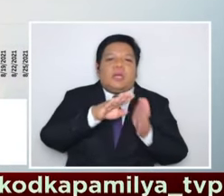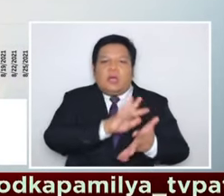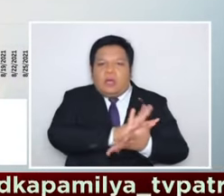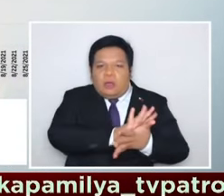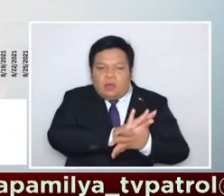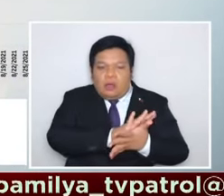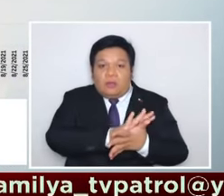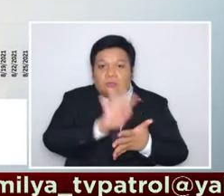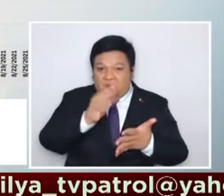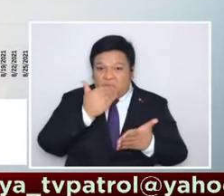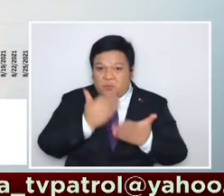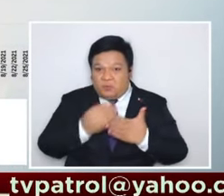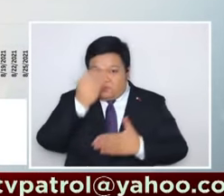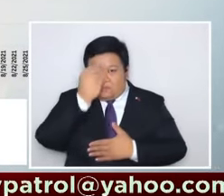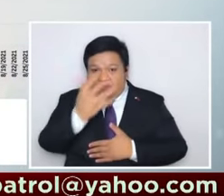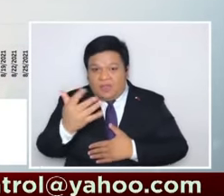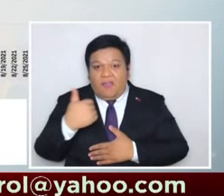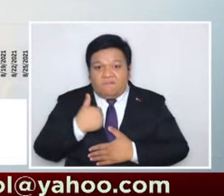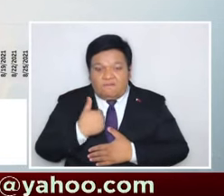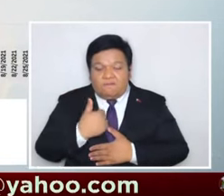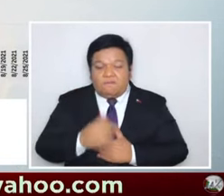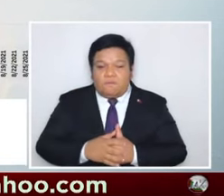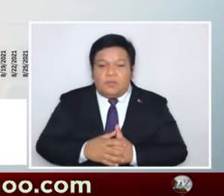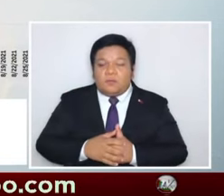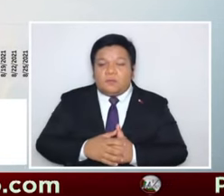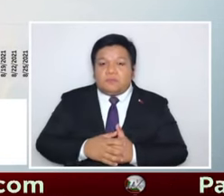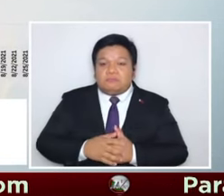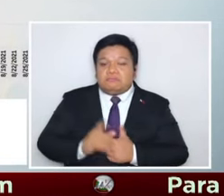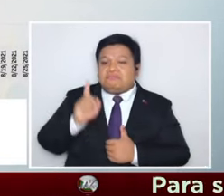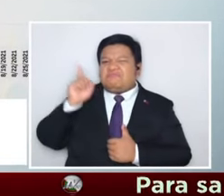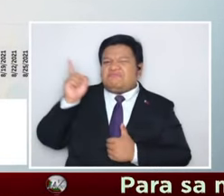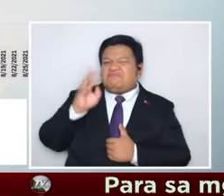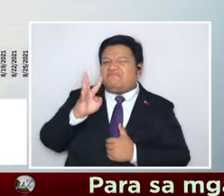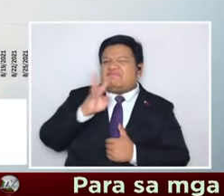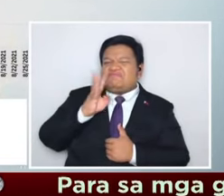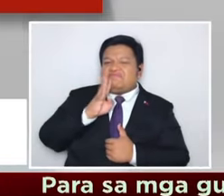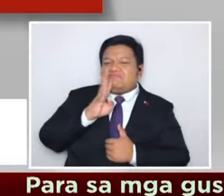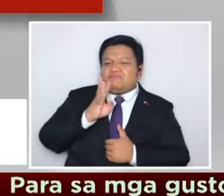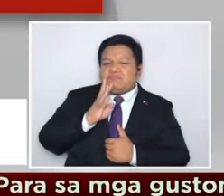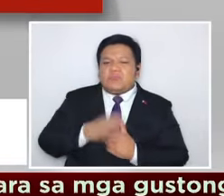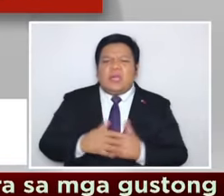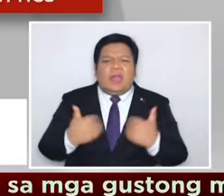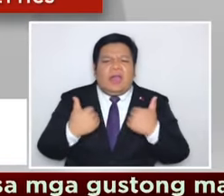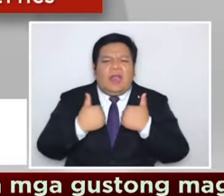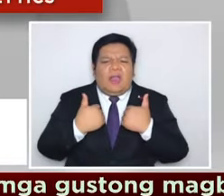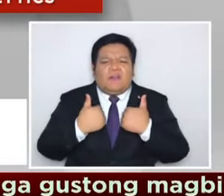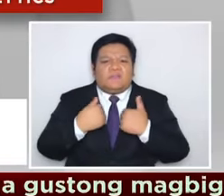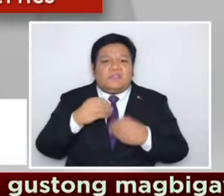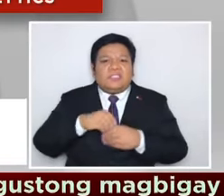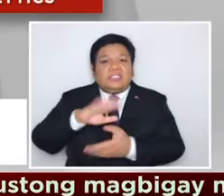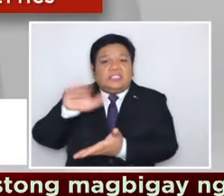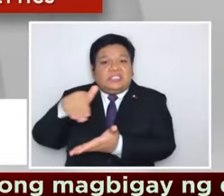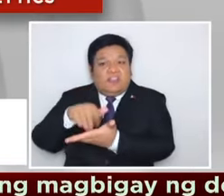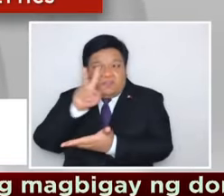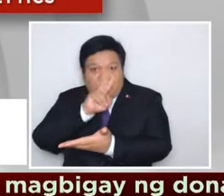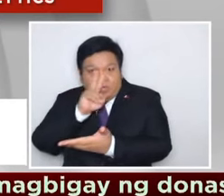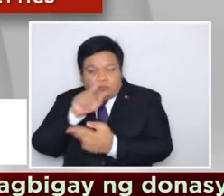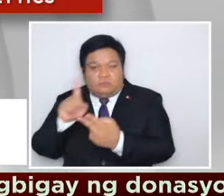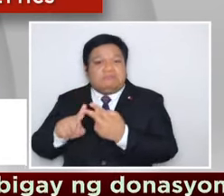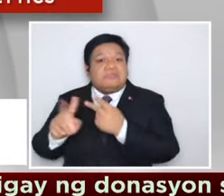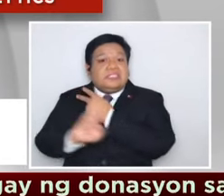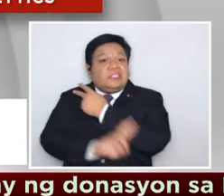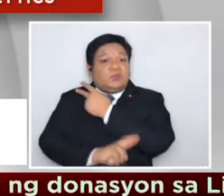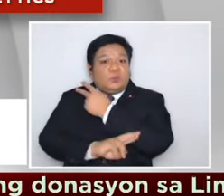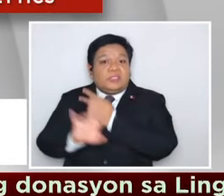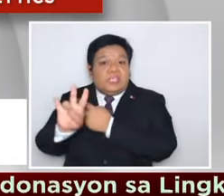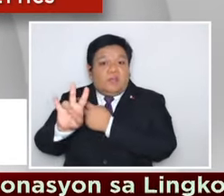balita. Meron namang mga encouraging signs, no? Like sa Central Visayas, Region 7, nakita natin talagang pababa na